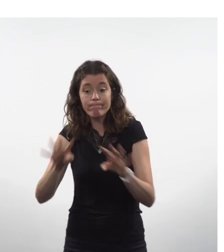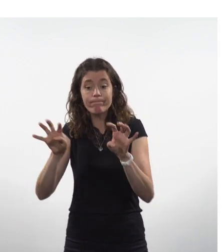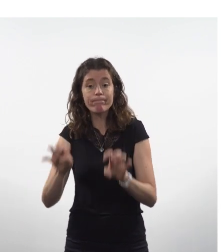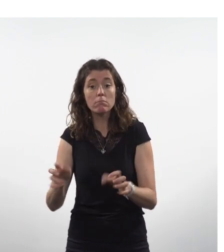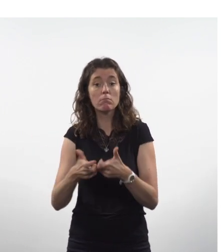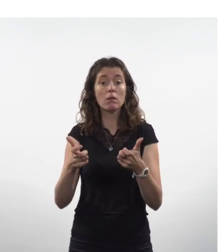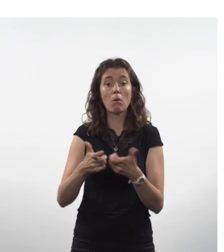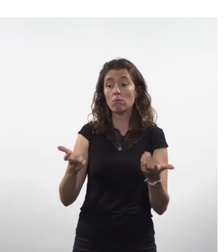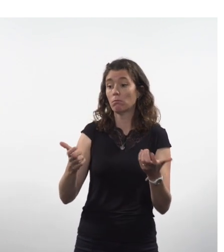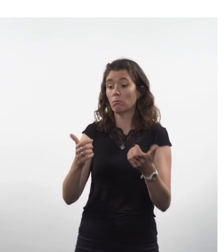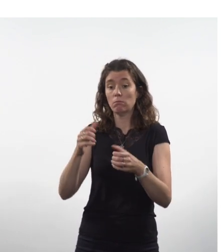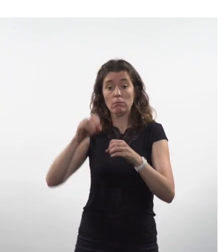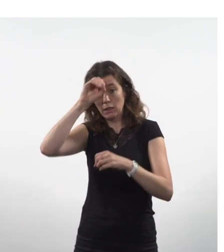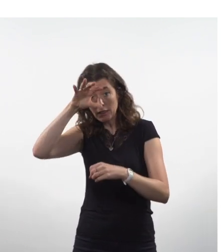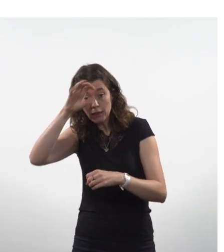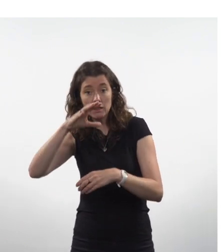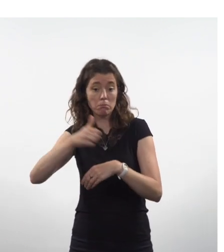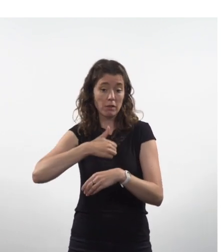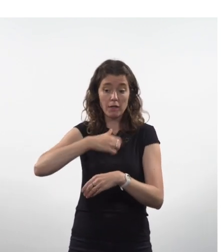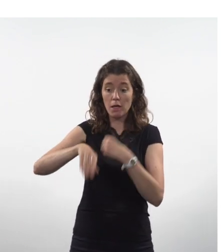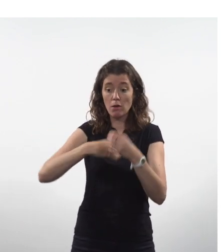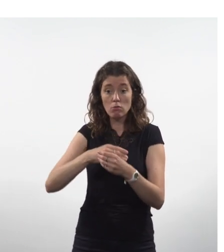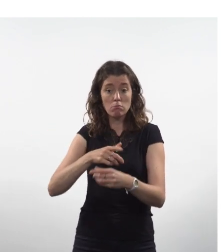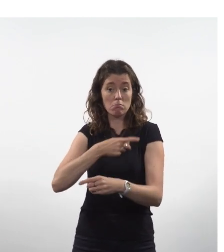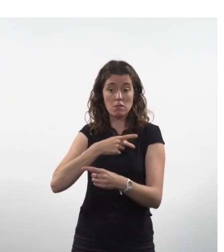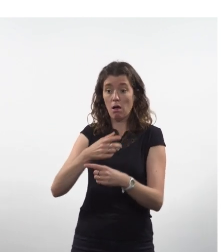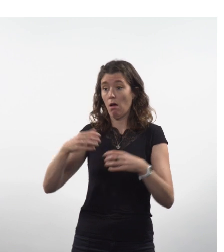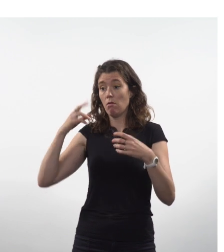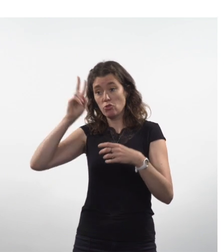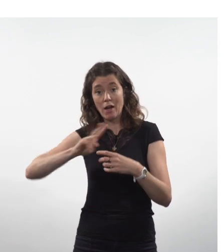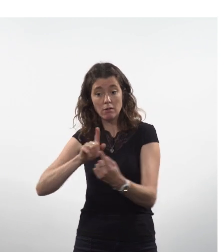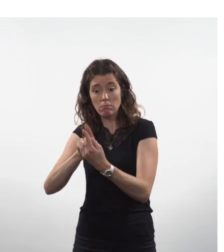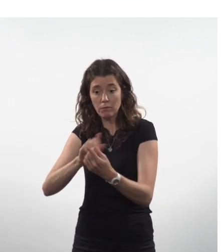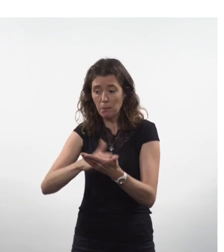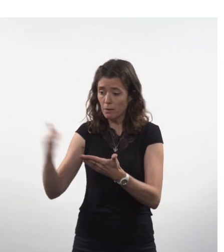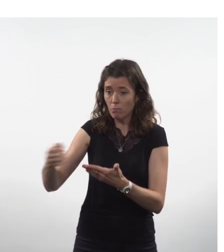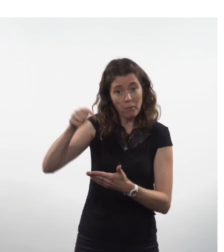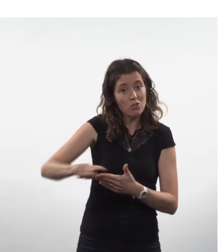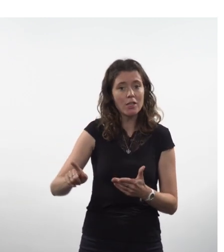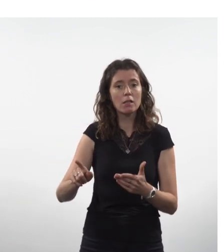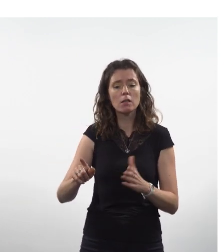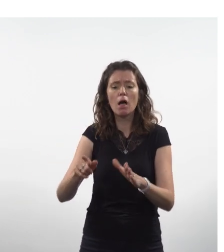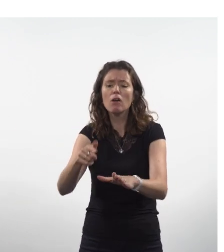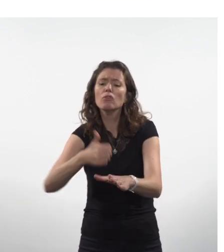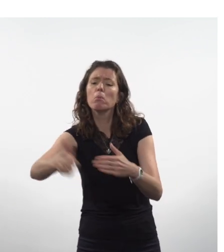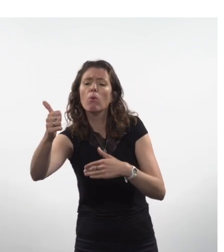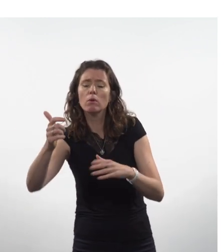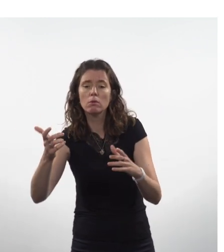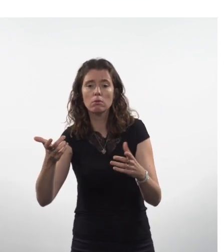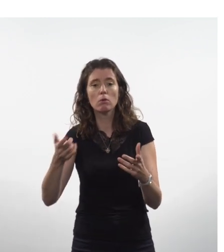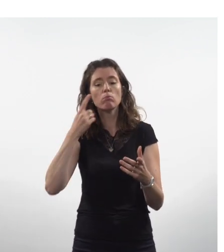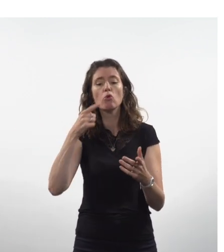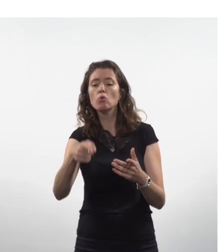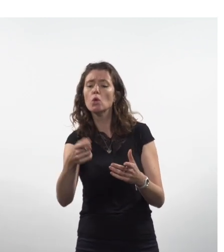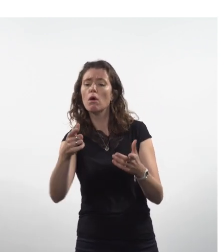clinique privée, et rien n'oblige à ce qu'il y ait la présence d'un interprète. Et en général, on demande au patient de se débrouiller. Alors, on pense que le patient a